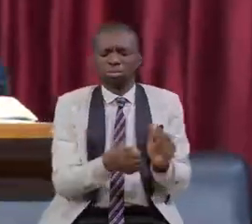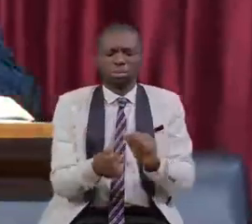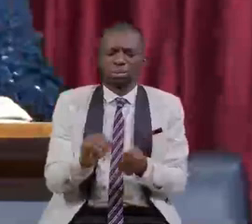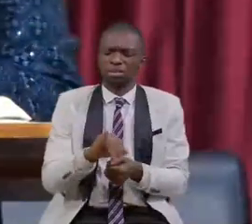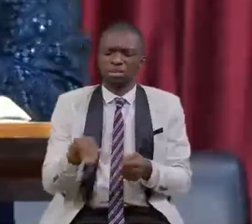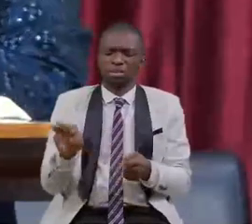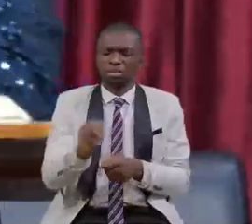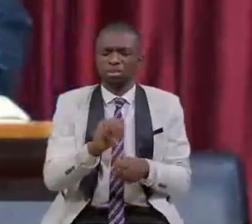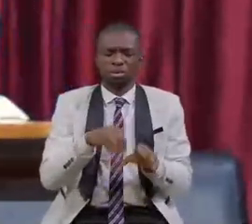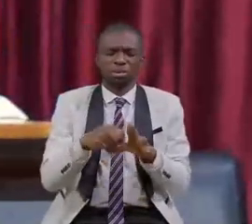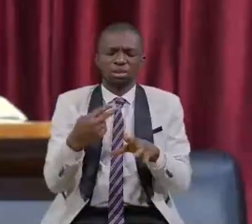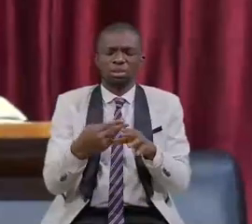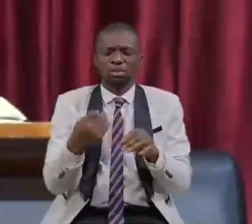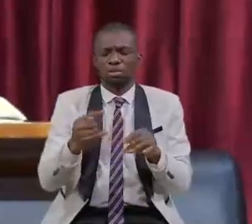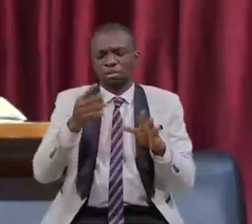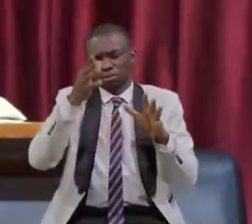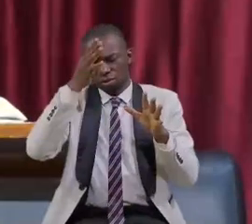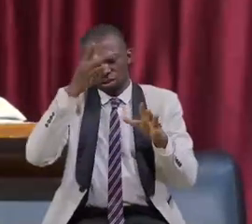du Saint-Esprit.